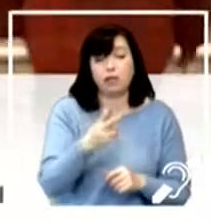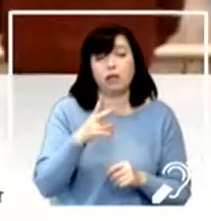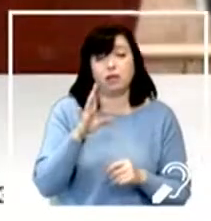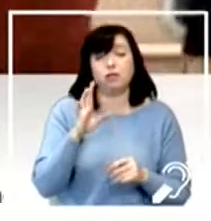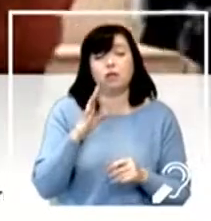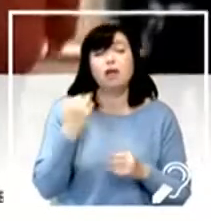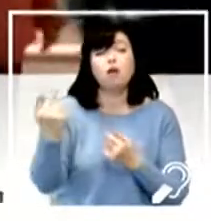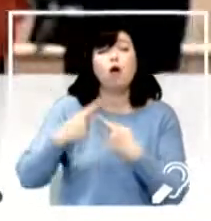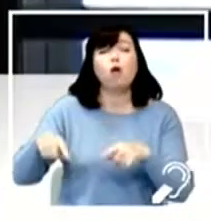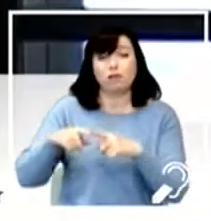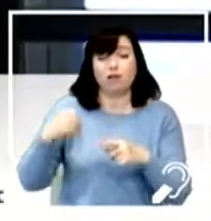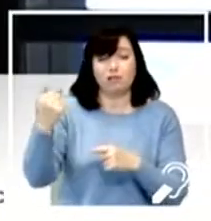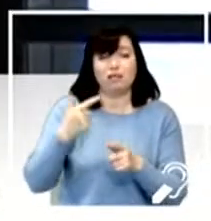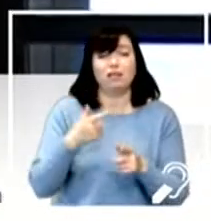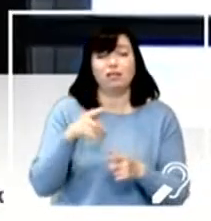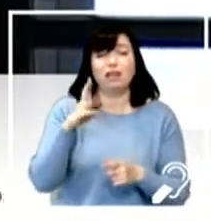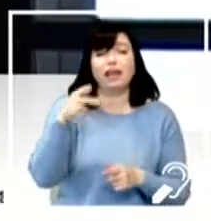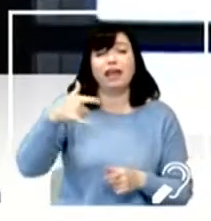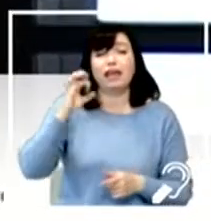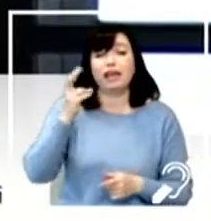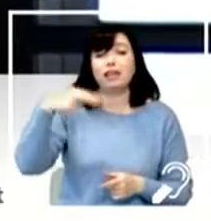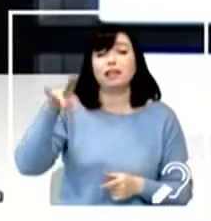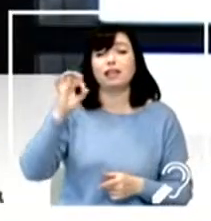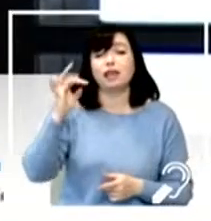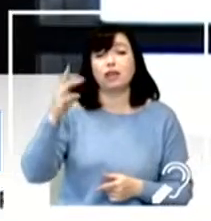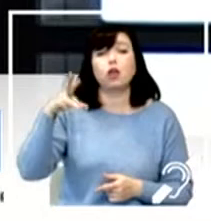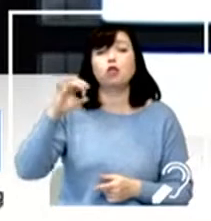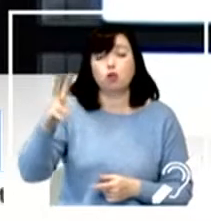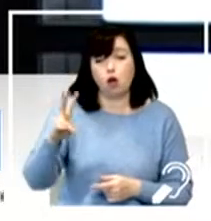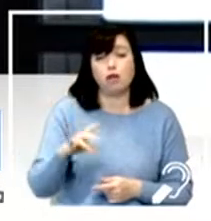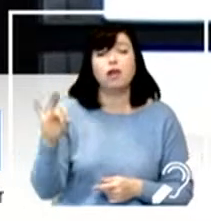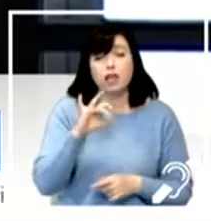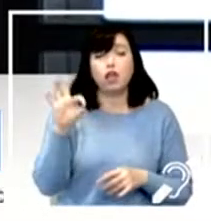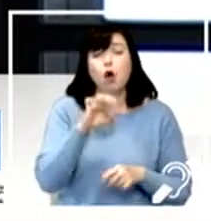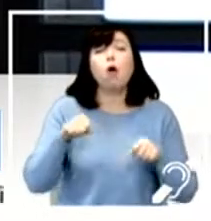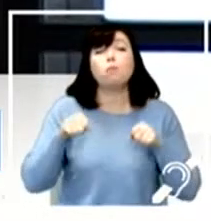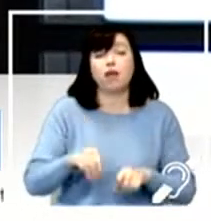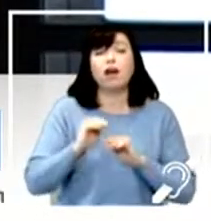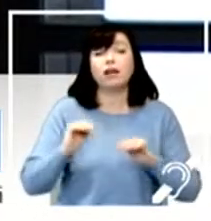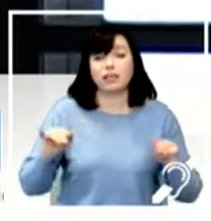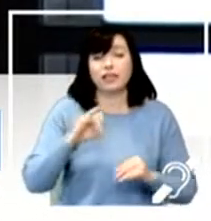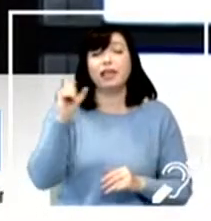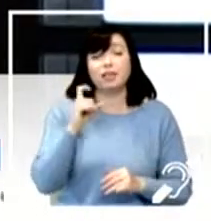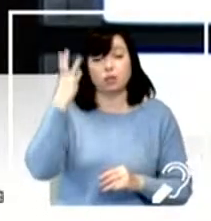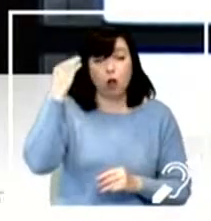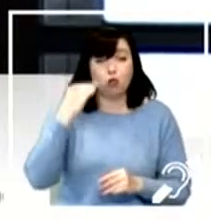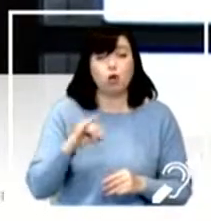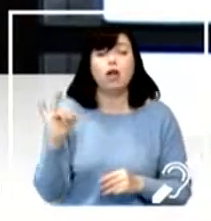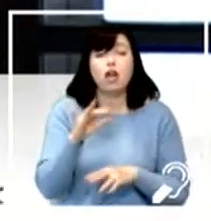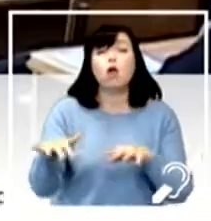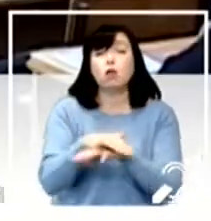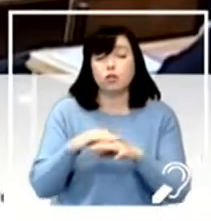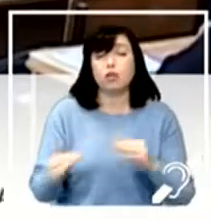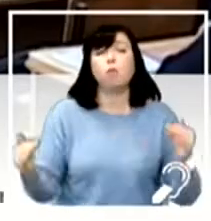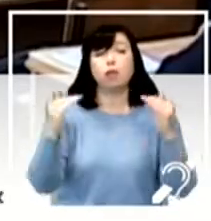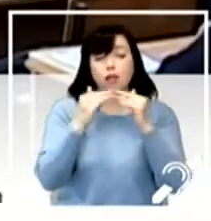comunicare ale organizațiilor GenderDoc și Centrul de Informare și Documentare privind drepturile copilului din Moldova și ale comunității